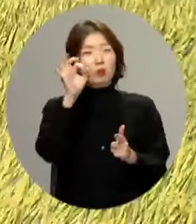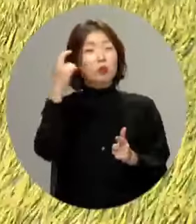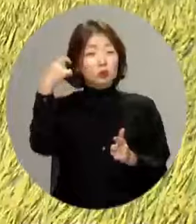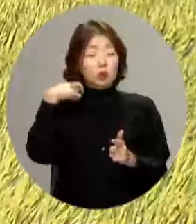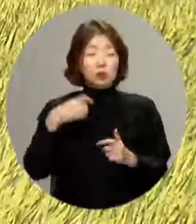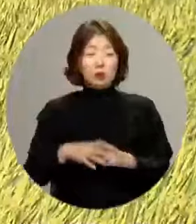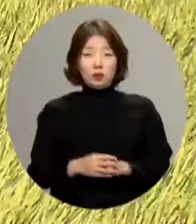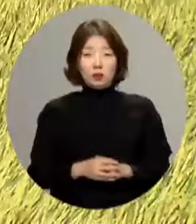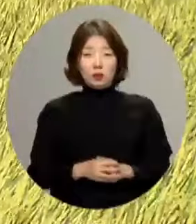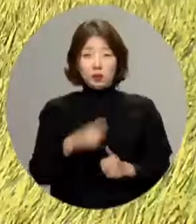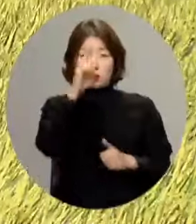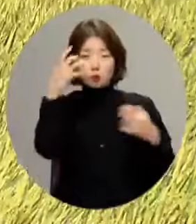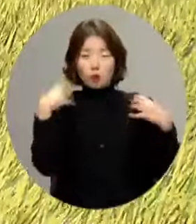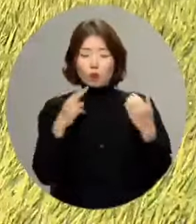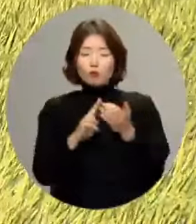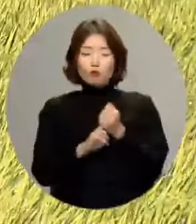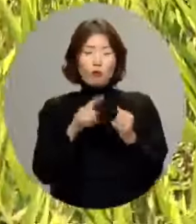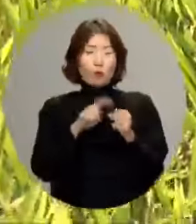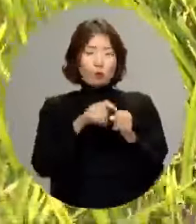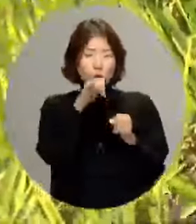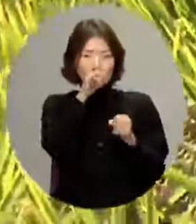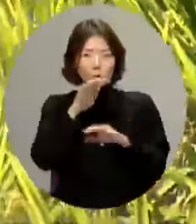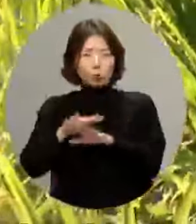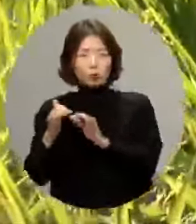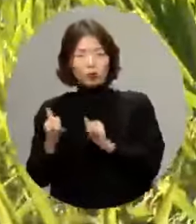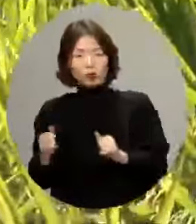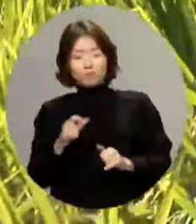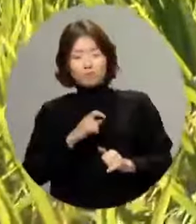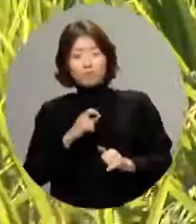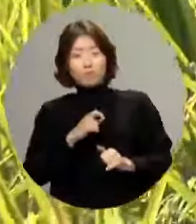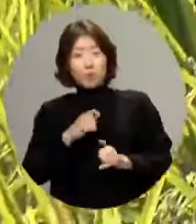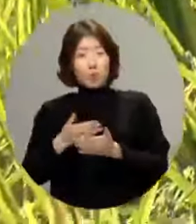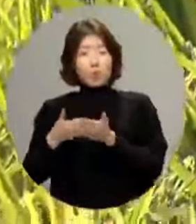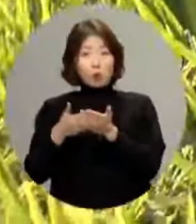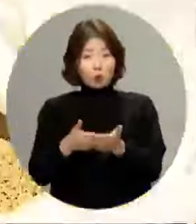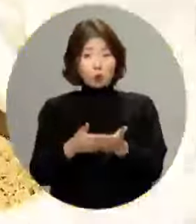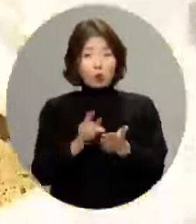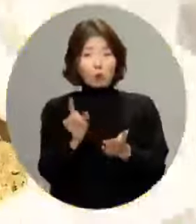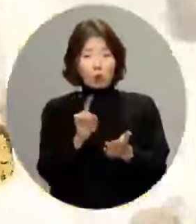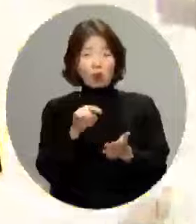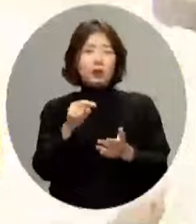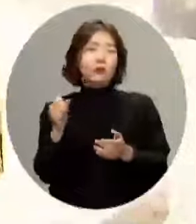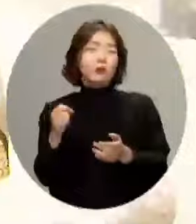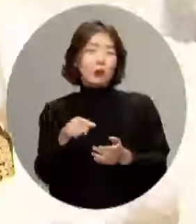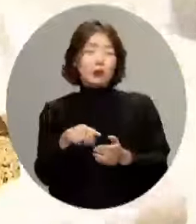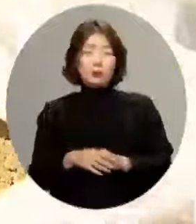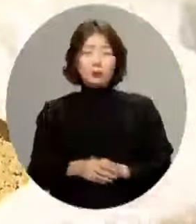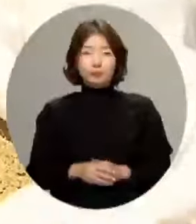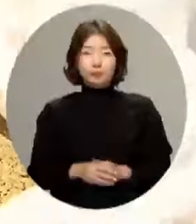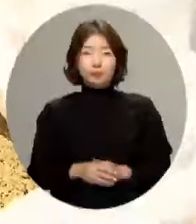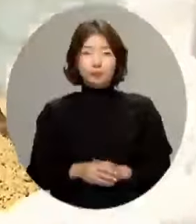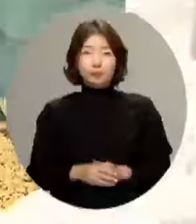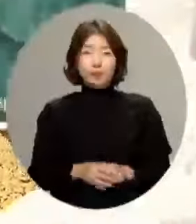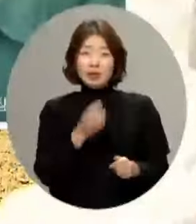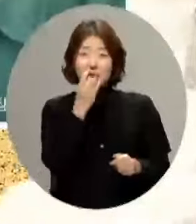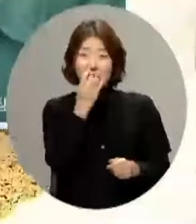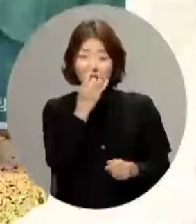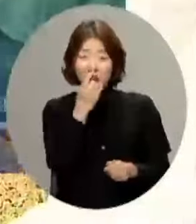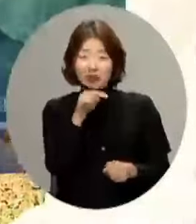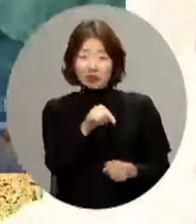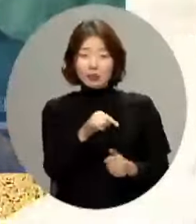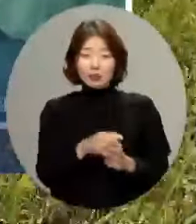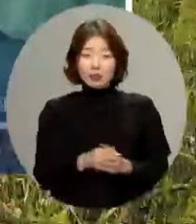대목입니다. 정부의 숨은 의도가 있다며 농민들이 의구심을 제기하는 것도 바로 이 때문입니다. 종자들이 농촌